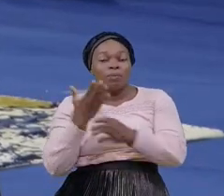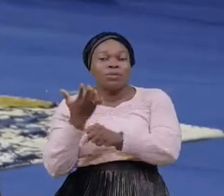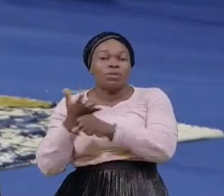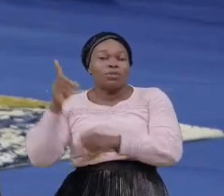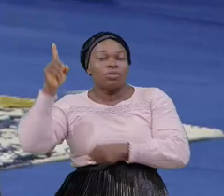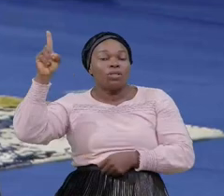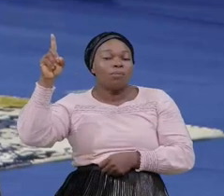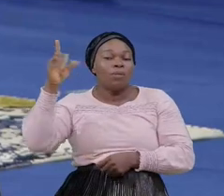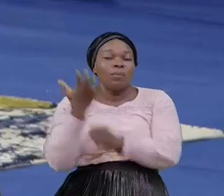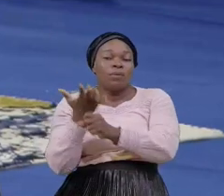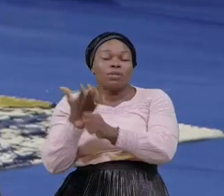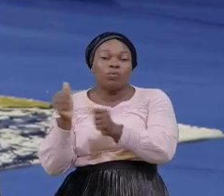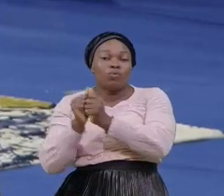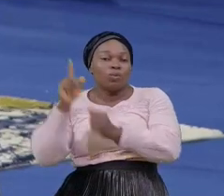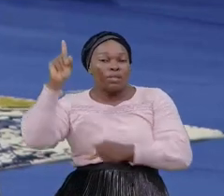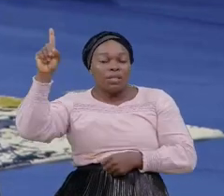le suppliant,